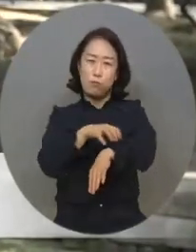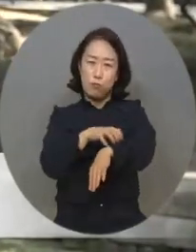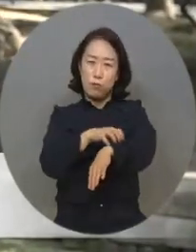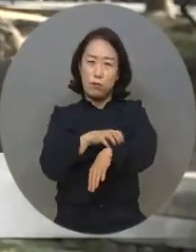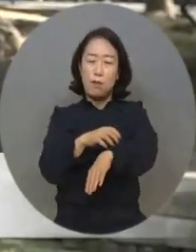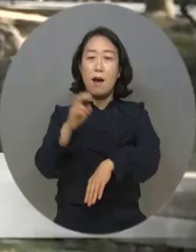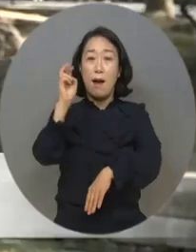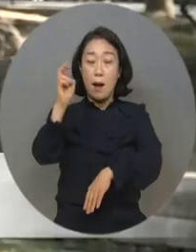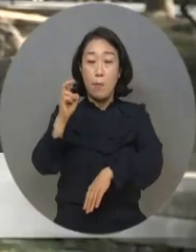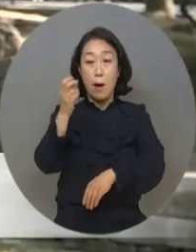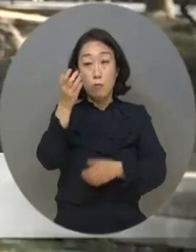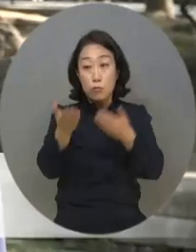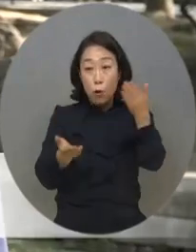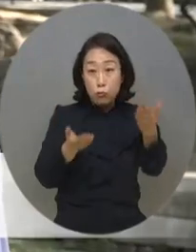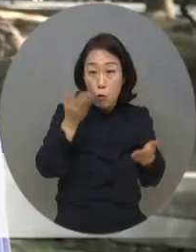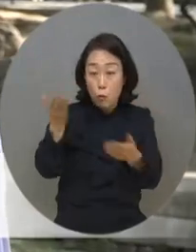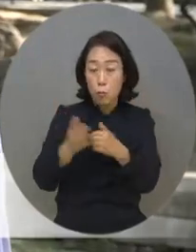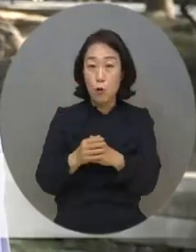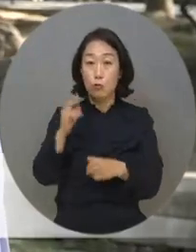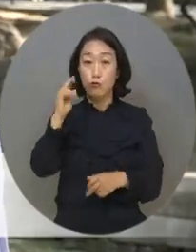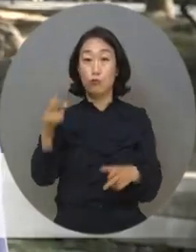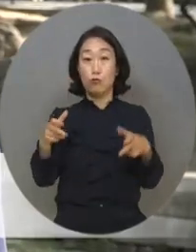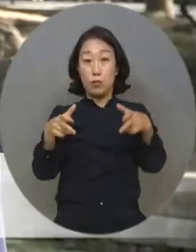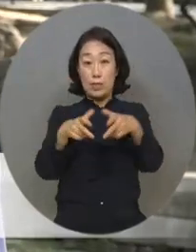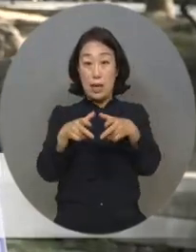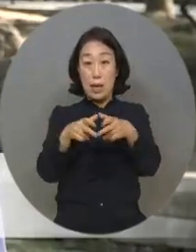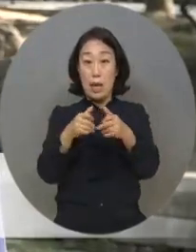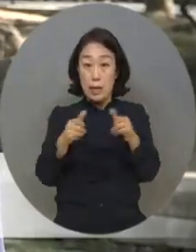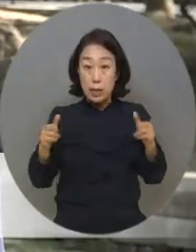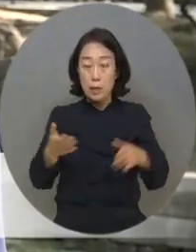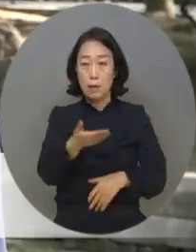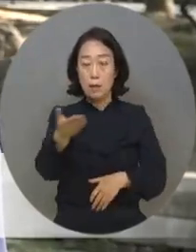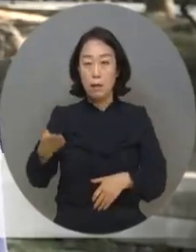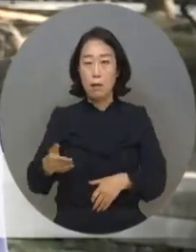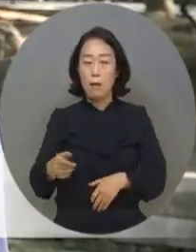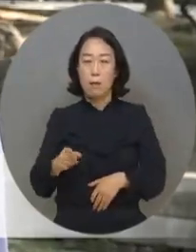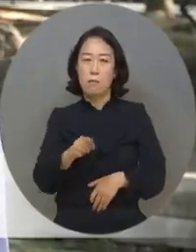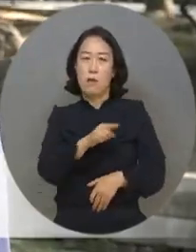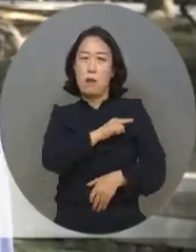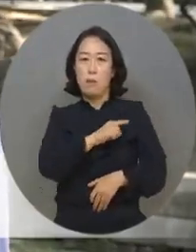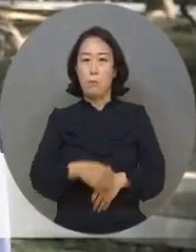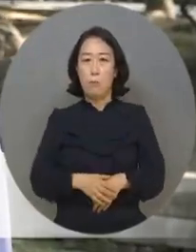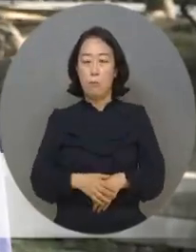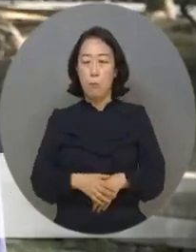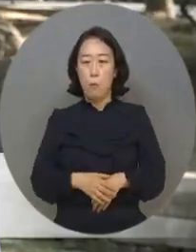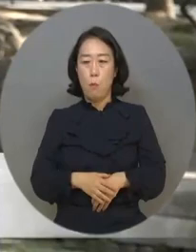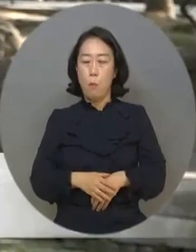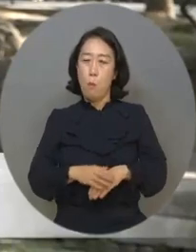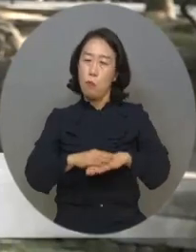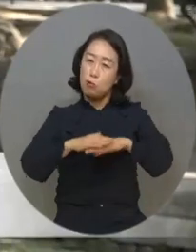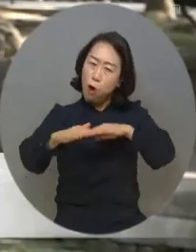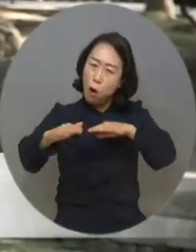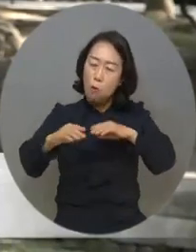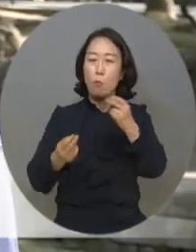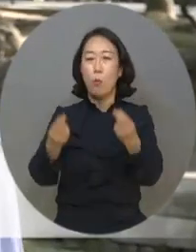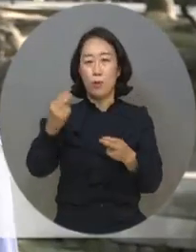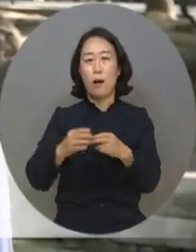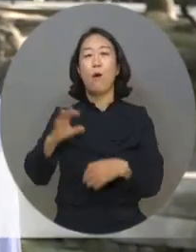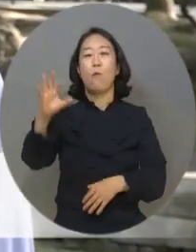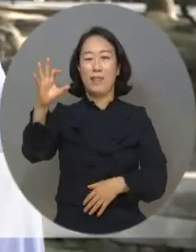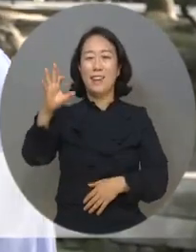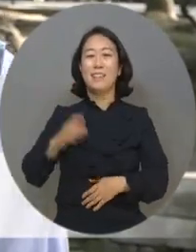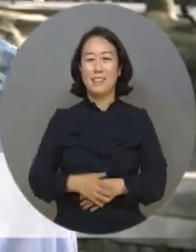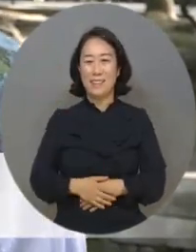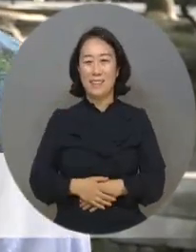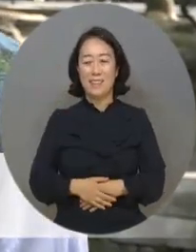아마 물어보면은 그 중증 장애인들 같은 경우에 1번으로 나오는 게 뭐 문턱이다 이런 것보다 화장실일 거예요. 사실